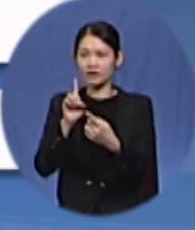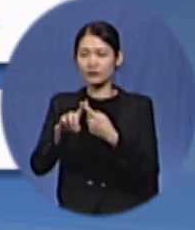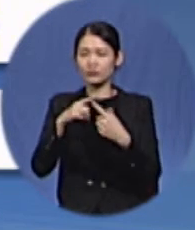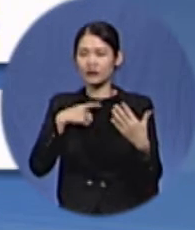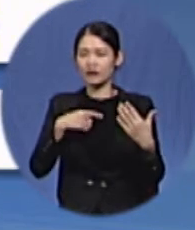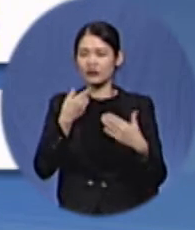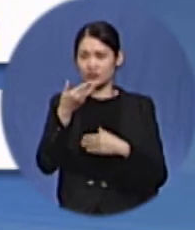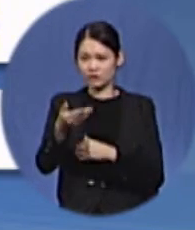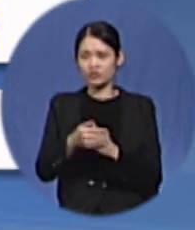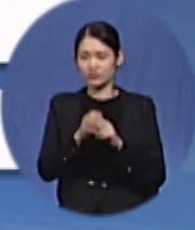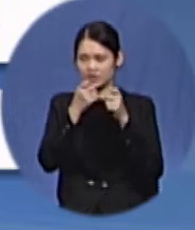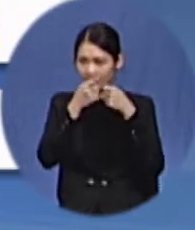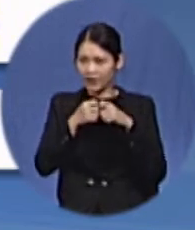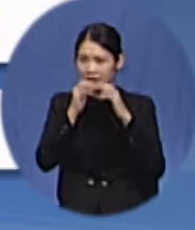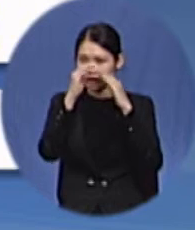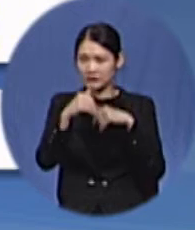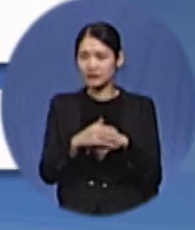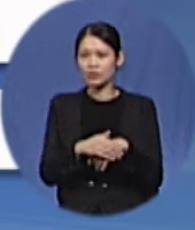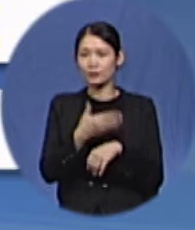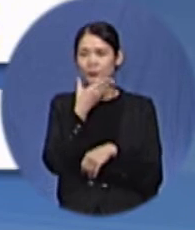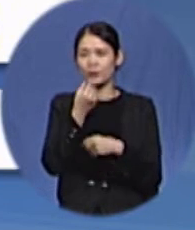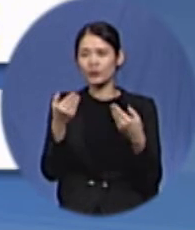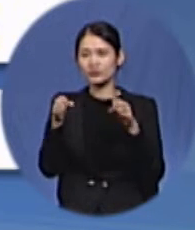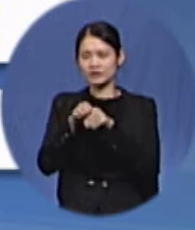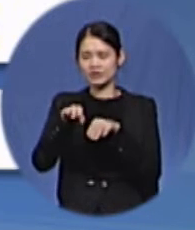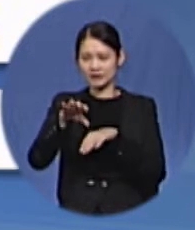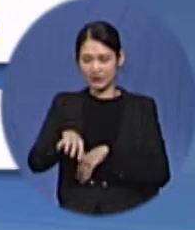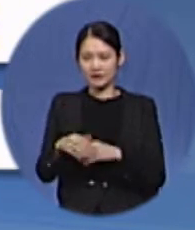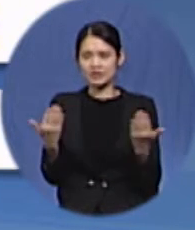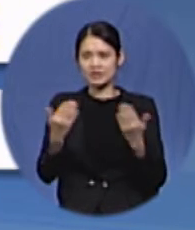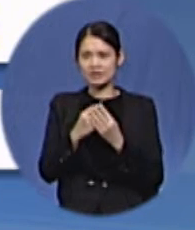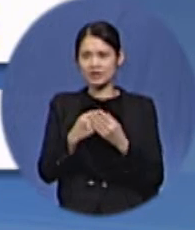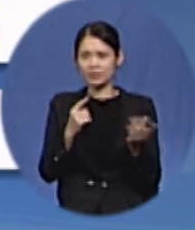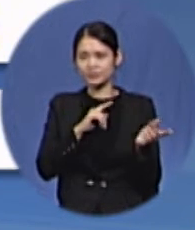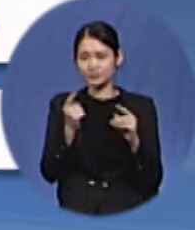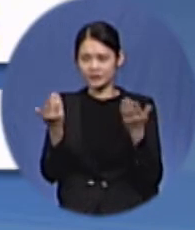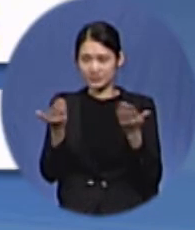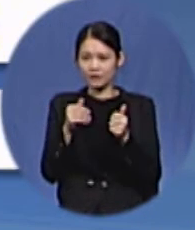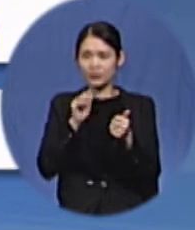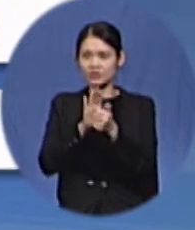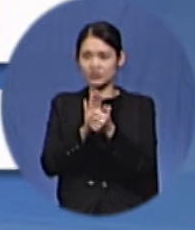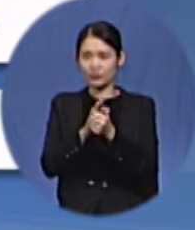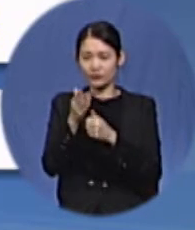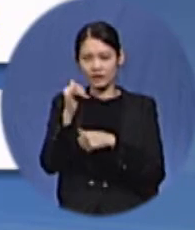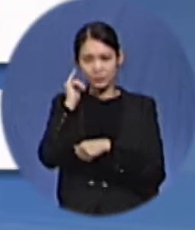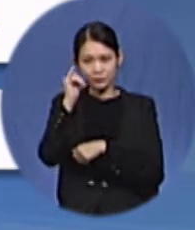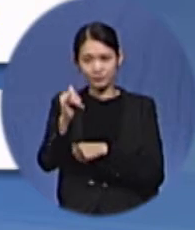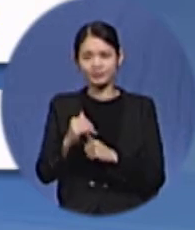예정입니다. 자세한 사항은 복지관 직업지원팀에 문의하면 됩니다.